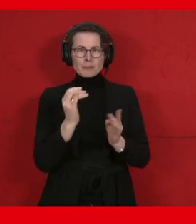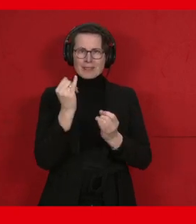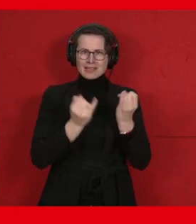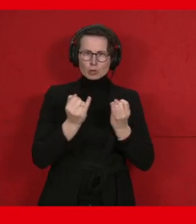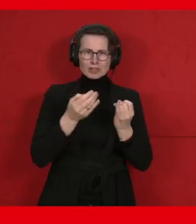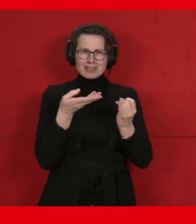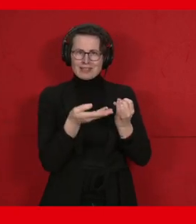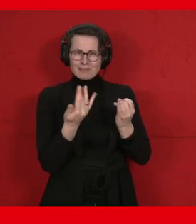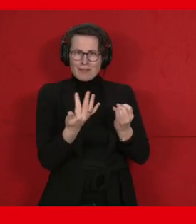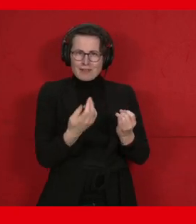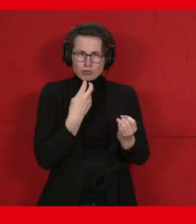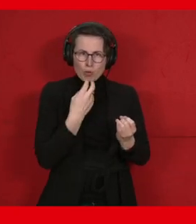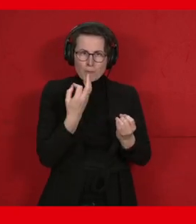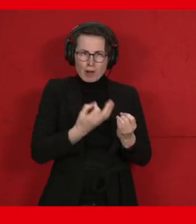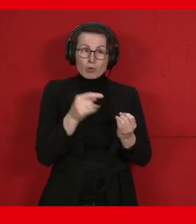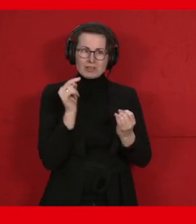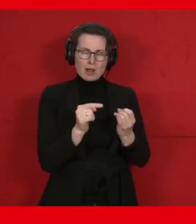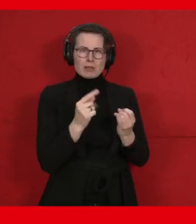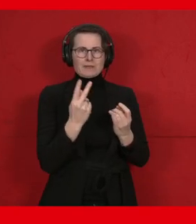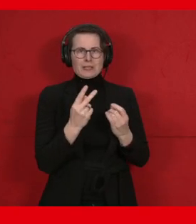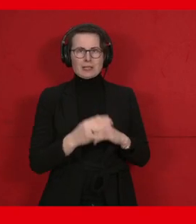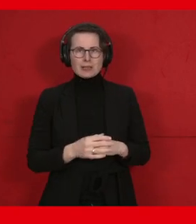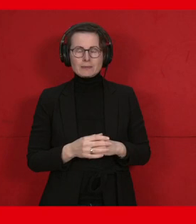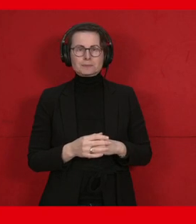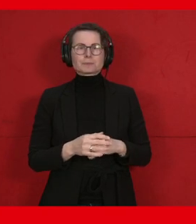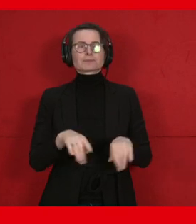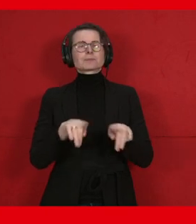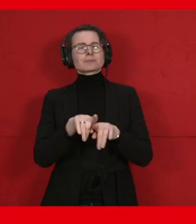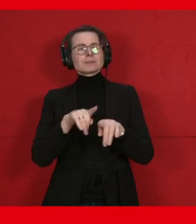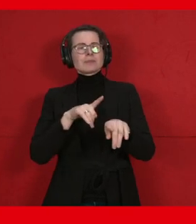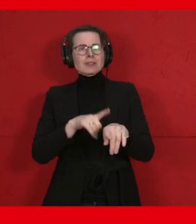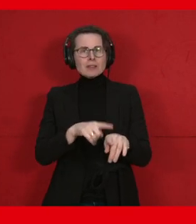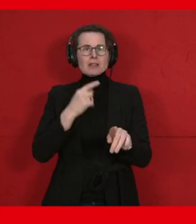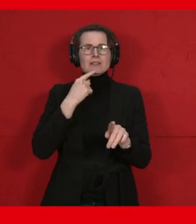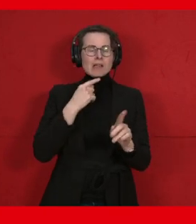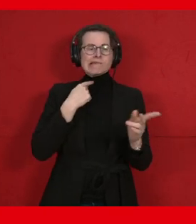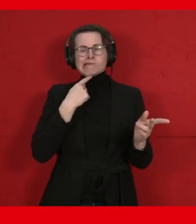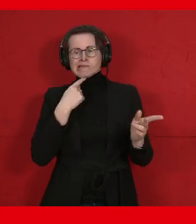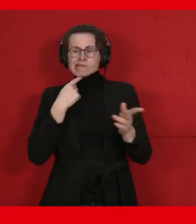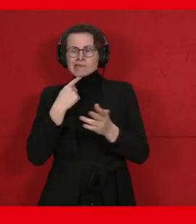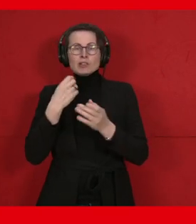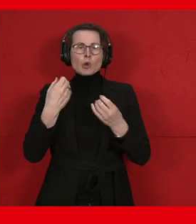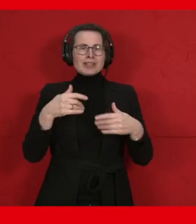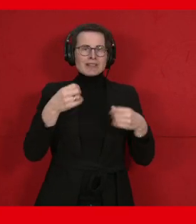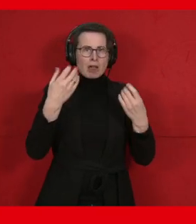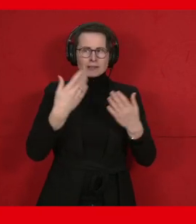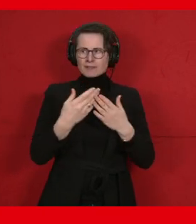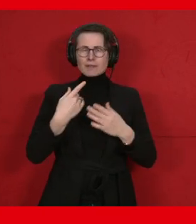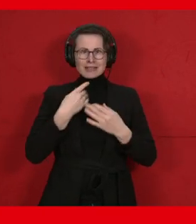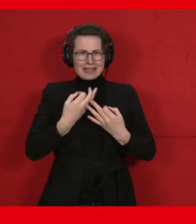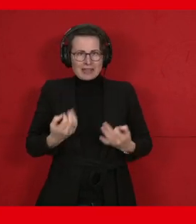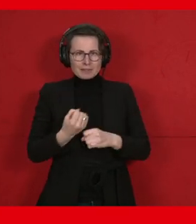industrielle Prozesse und da wird das dann wichtig. Aber es darf auch nicht die Ausrede sein, nichts zu machen. Das ist so meine Sorge.